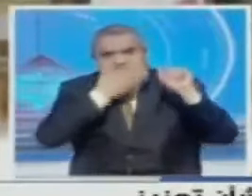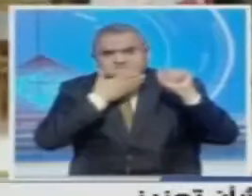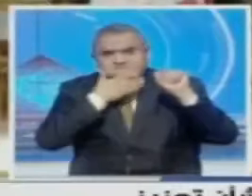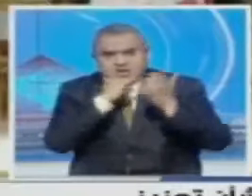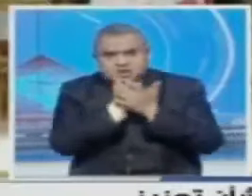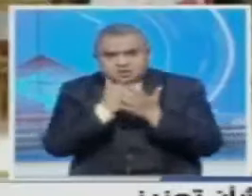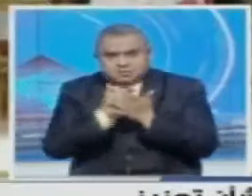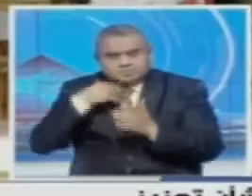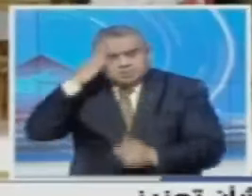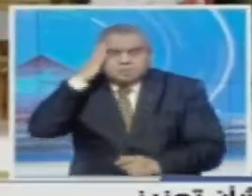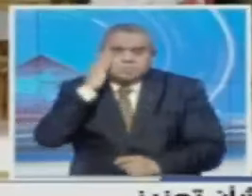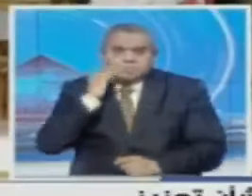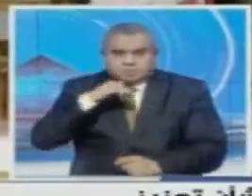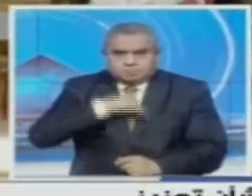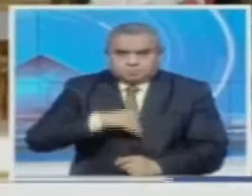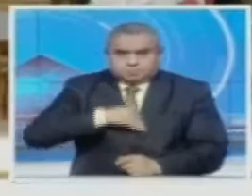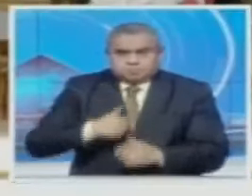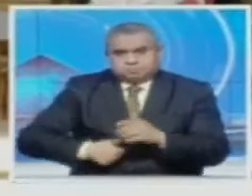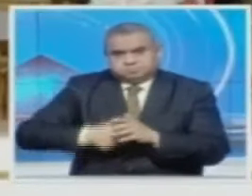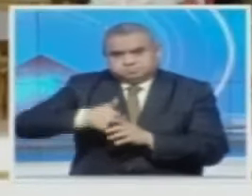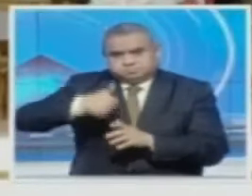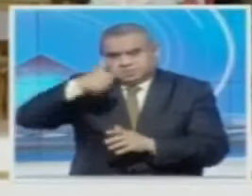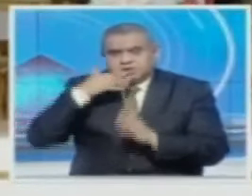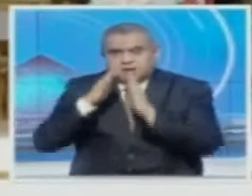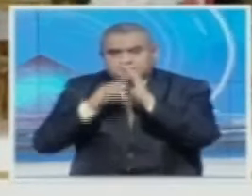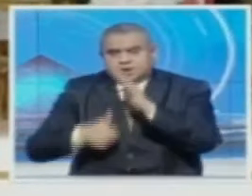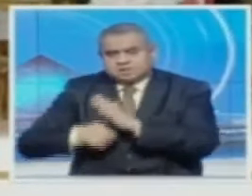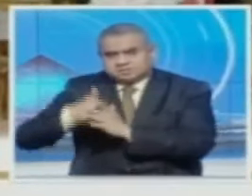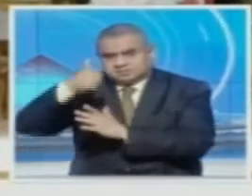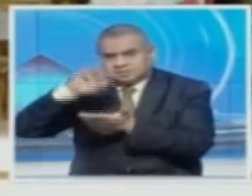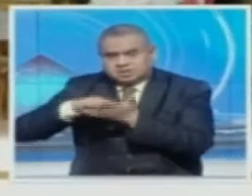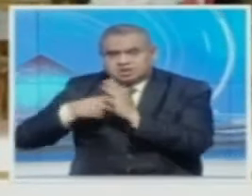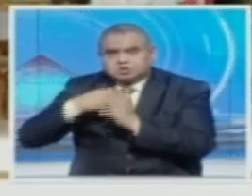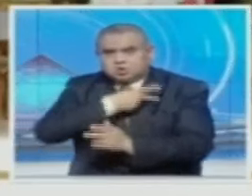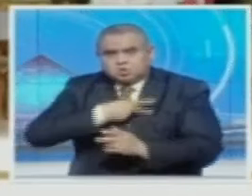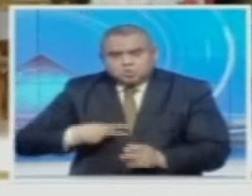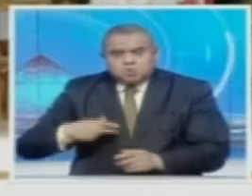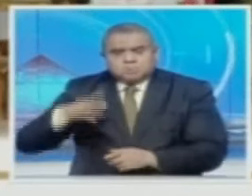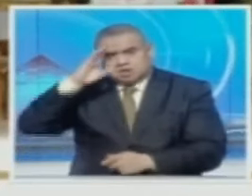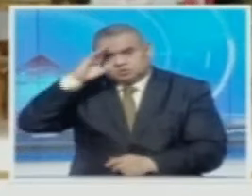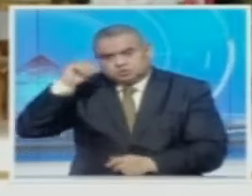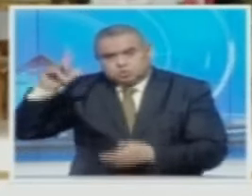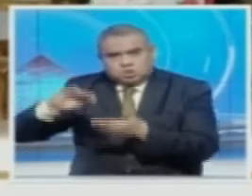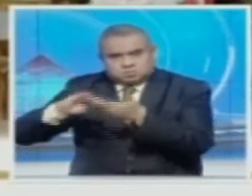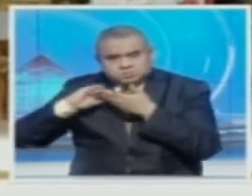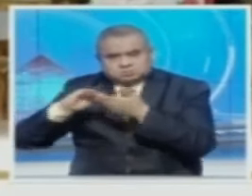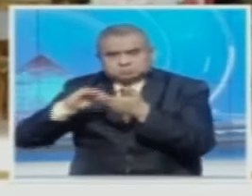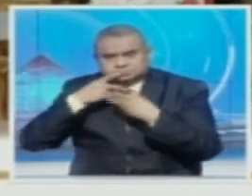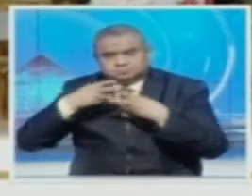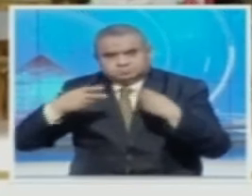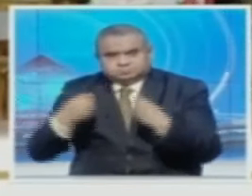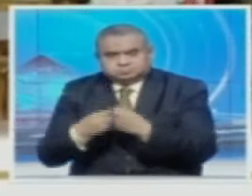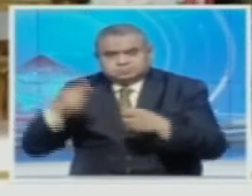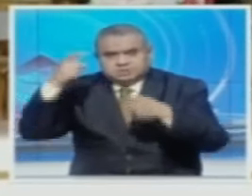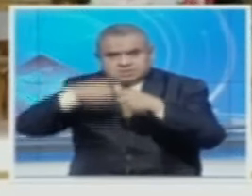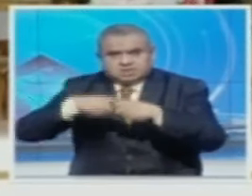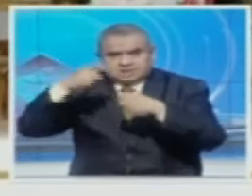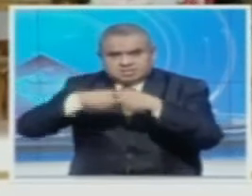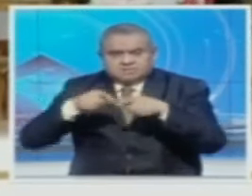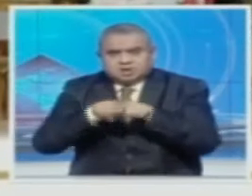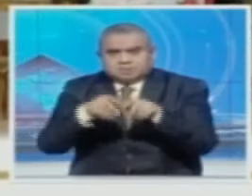تضمنت الإعراب عن التقدير العميق لمصر والقيادة المصرية وتثمين التطور المستمر في مسار العلاقات